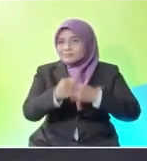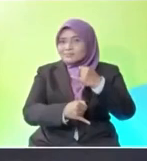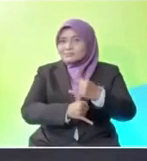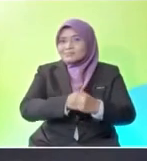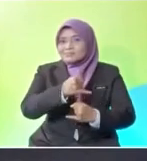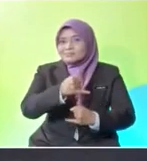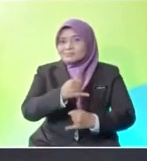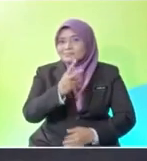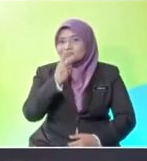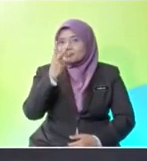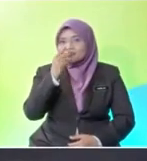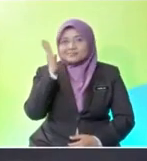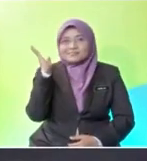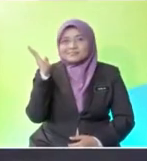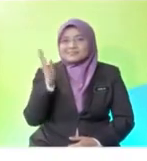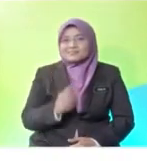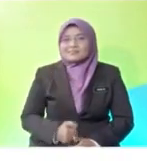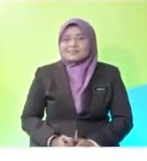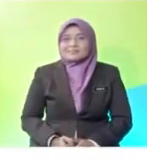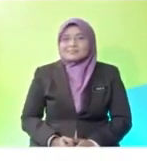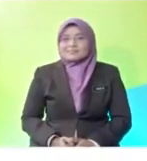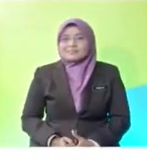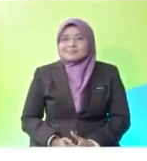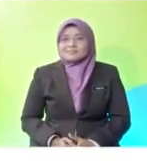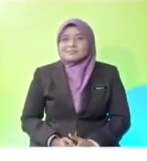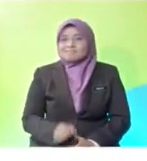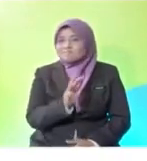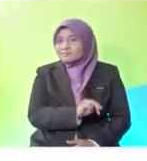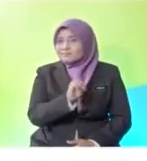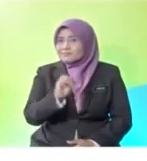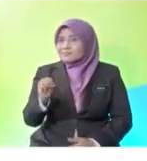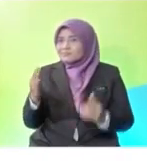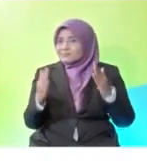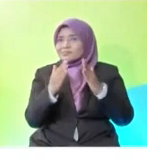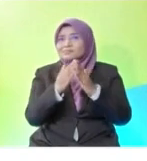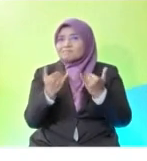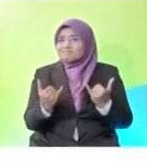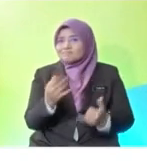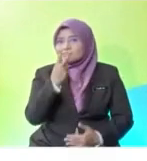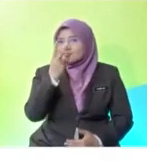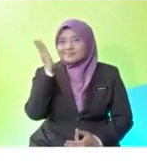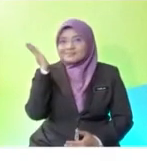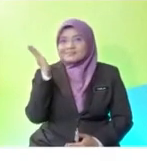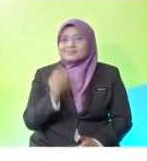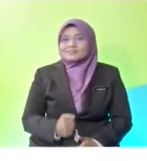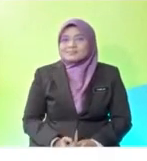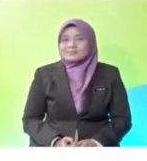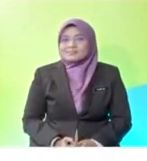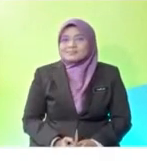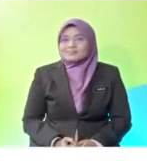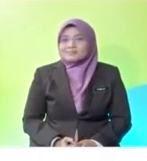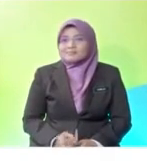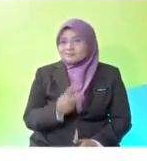Hanif ya kawan di rumah jadi jadi jangan nilai ini pun sudah turun